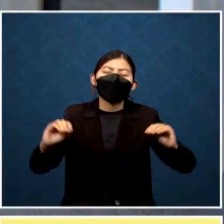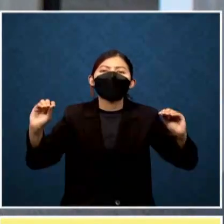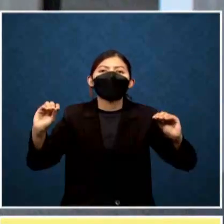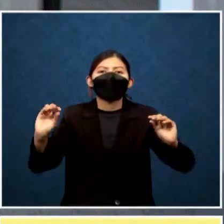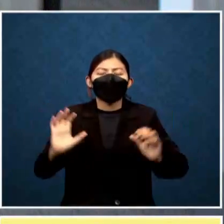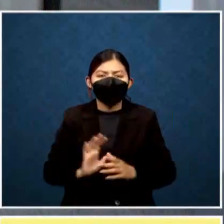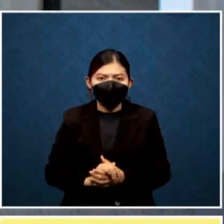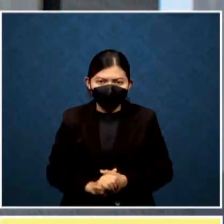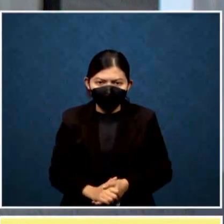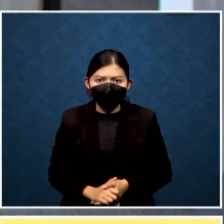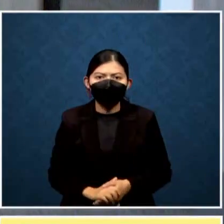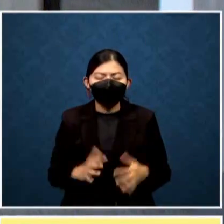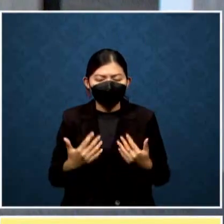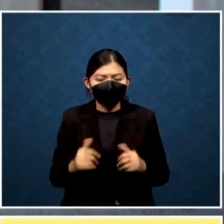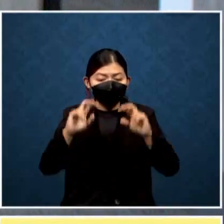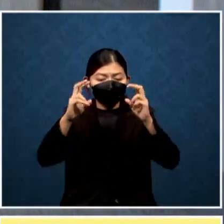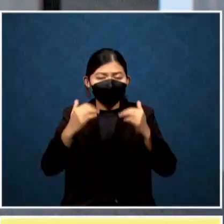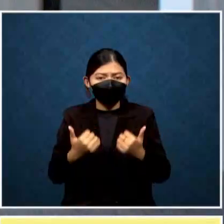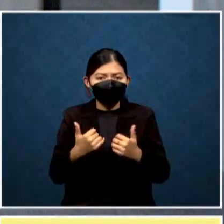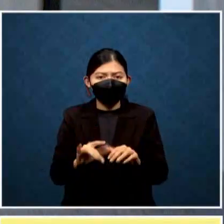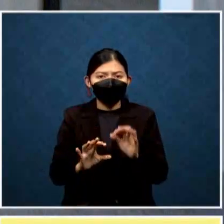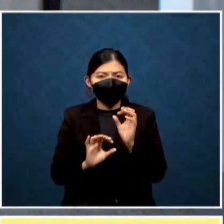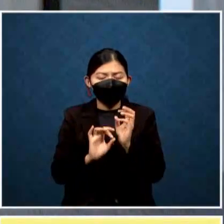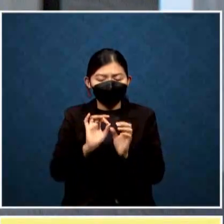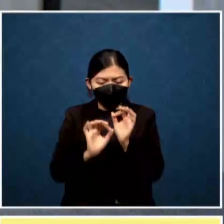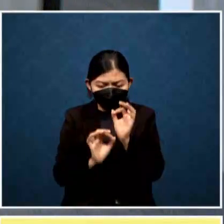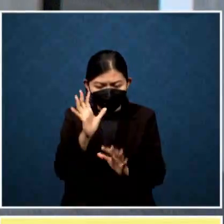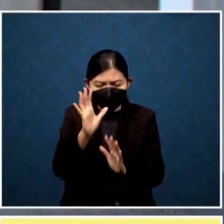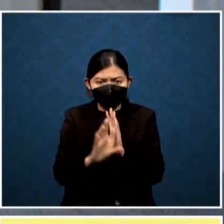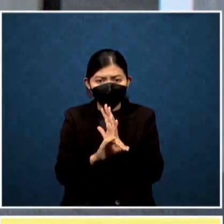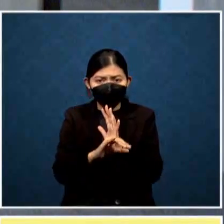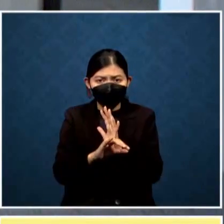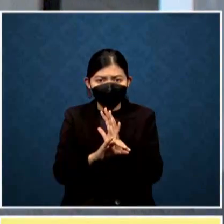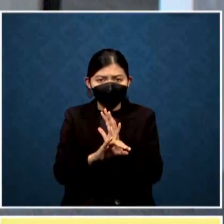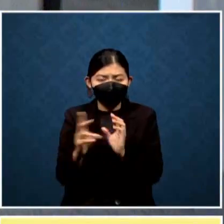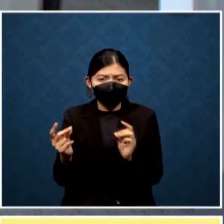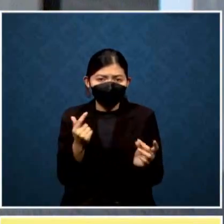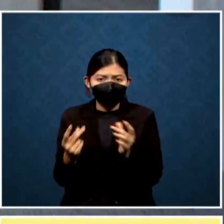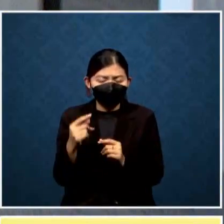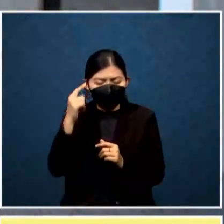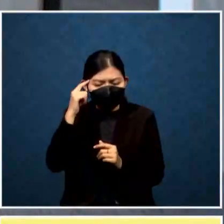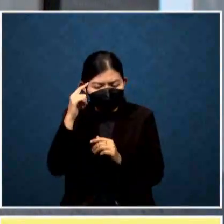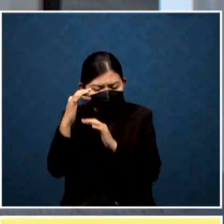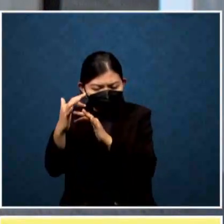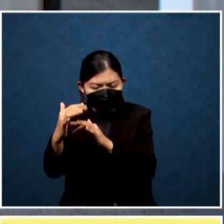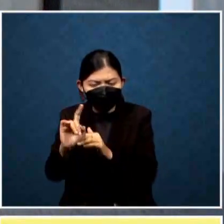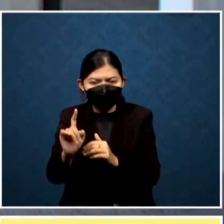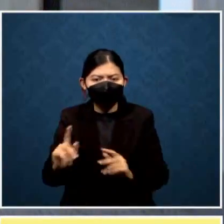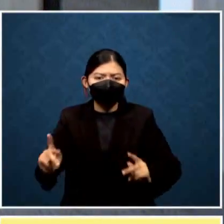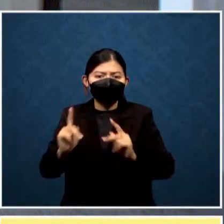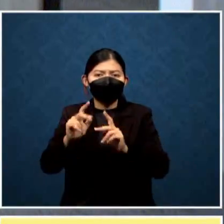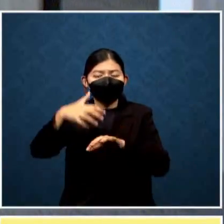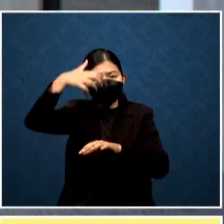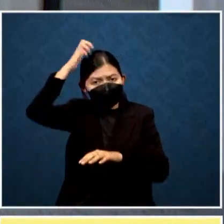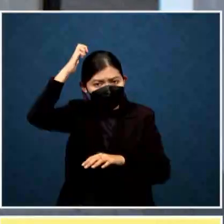ปเรื่องนี้หวังในฐานะที่รัฐมนตรีว่าการกระทรวงมหาดไทยท่านมีบุ